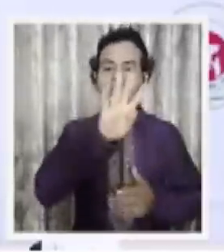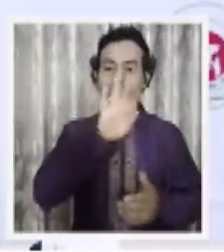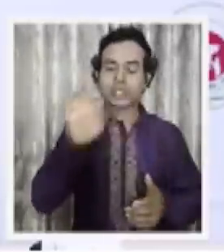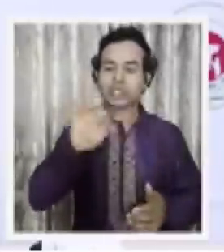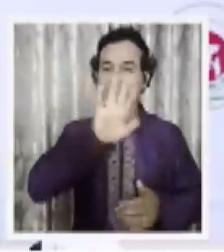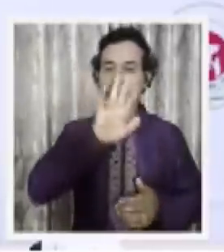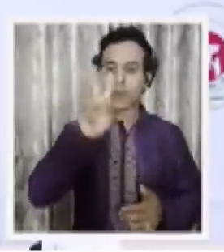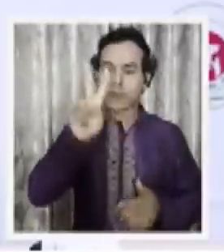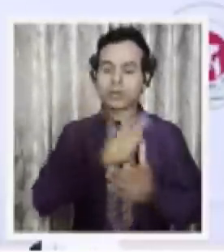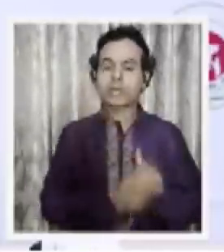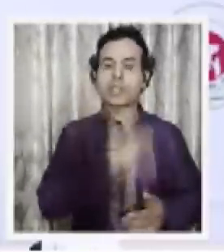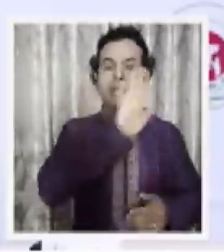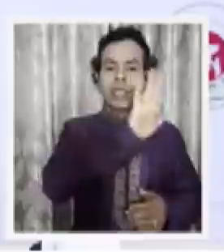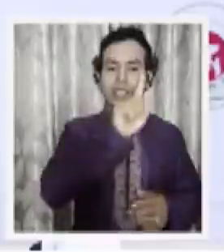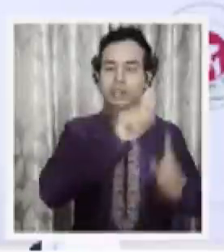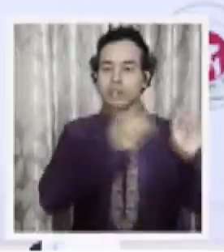31 থেকে 40 বছর 214 জন,